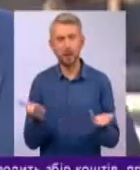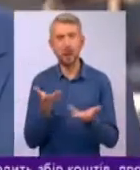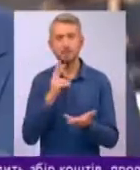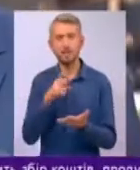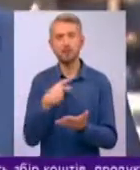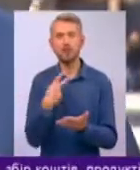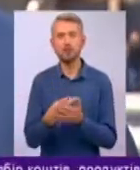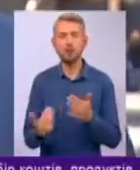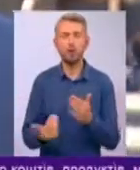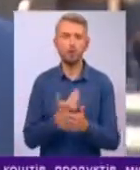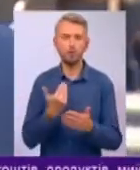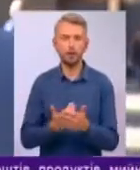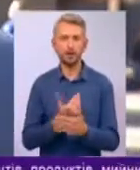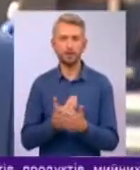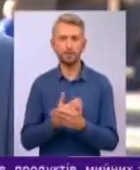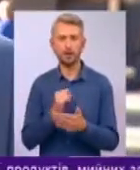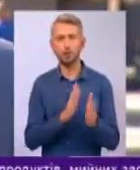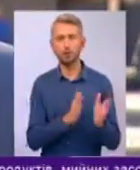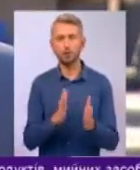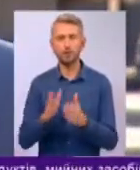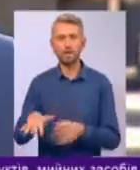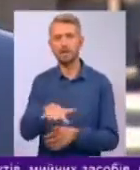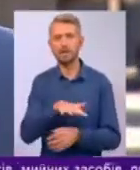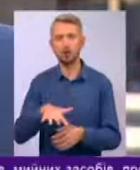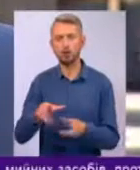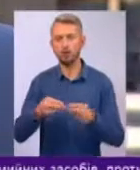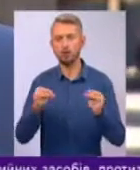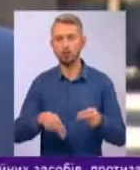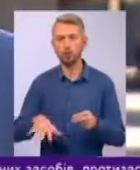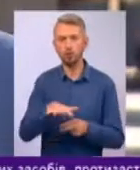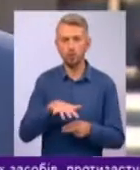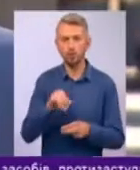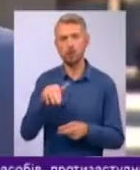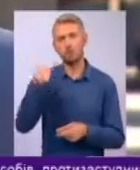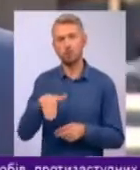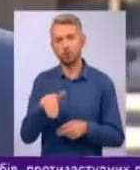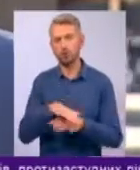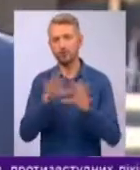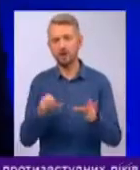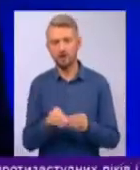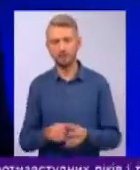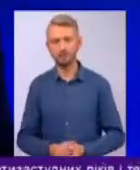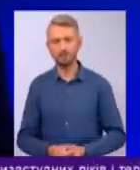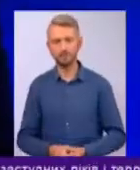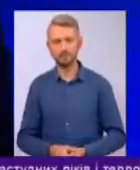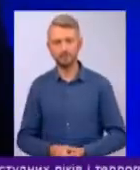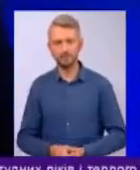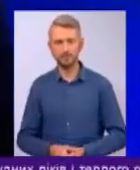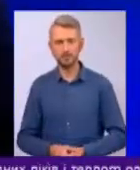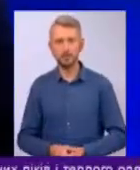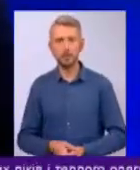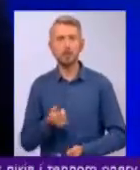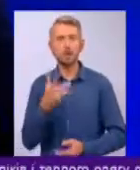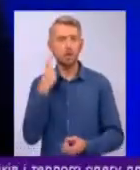передбачає оновлення і впорядкування території Контрактової площі, Подолу взагалі. І